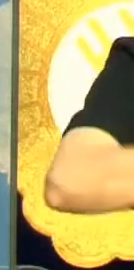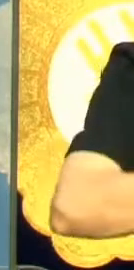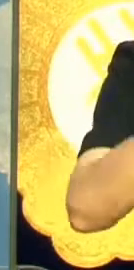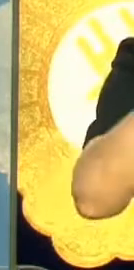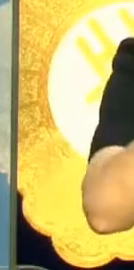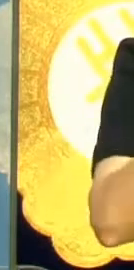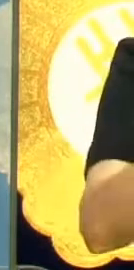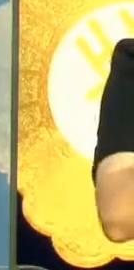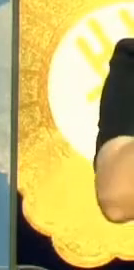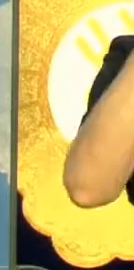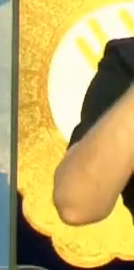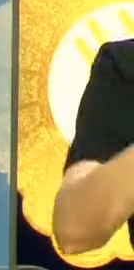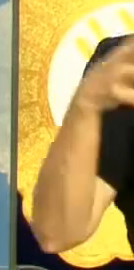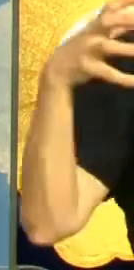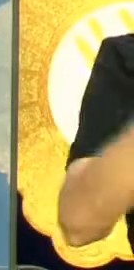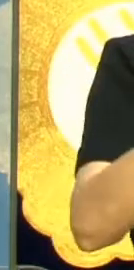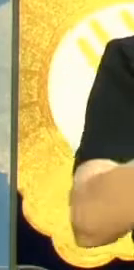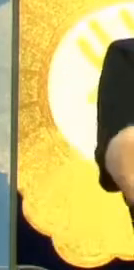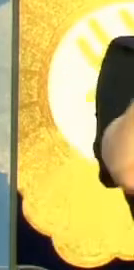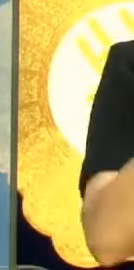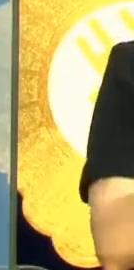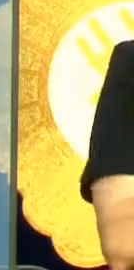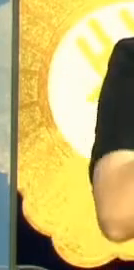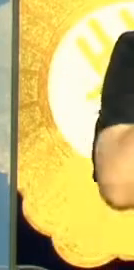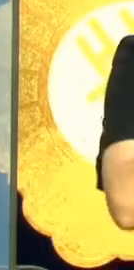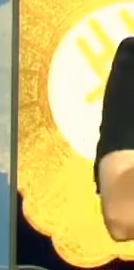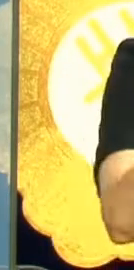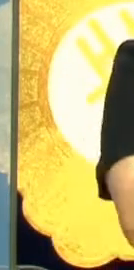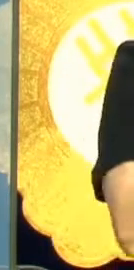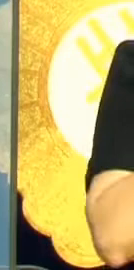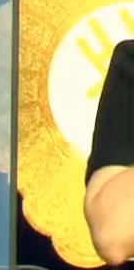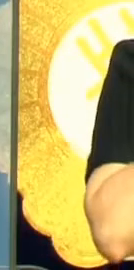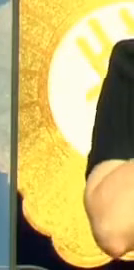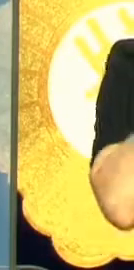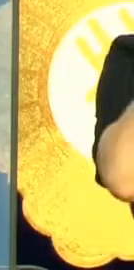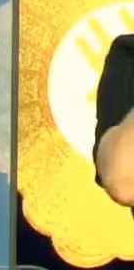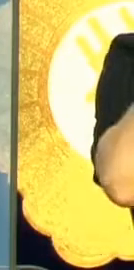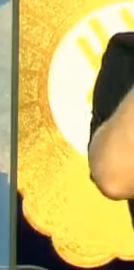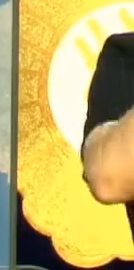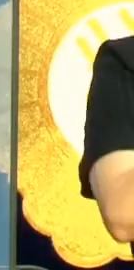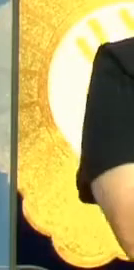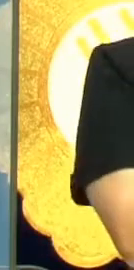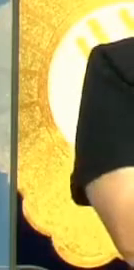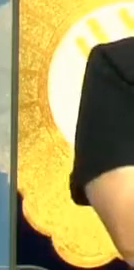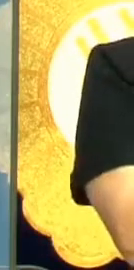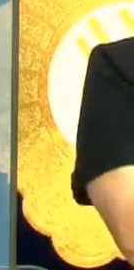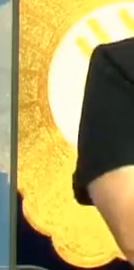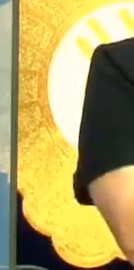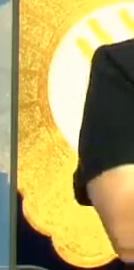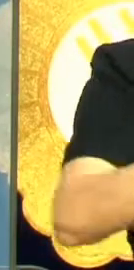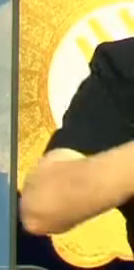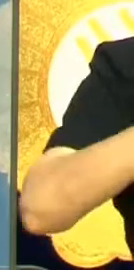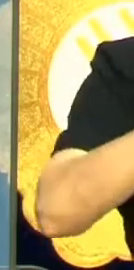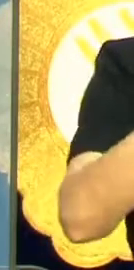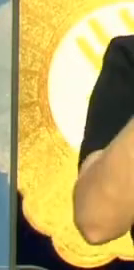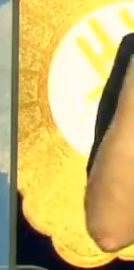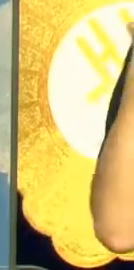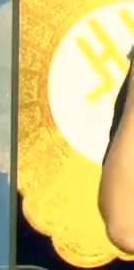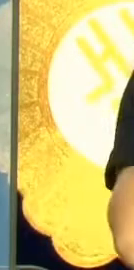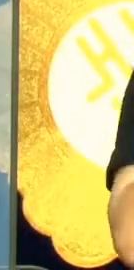장애인과 비장애인이 함께 사는 사회를 만들기 위한 노력과 장애인들 또한 국민의 한